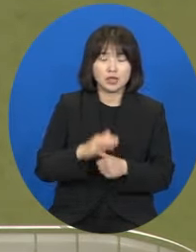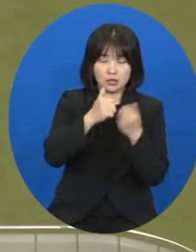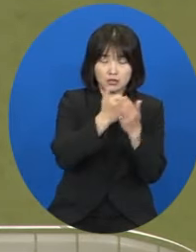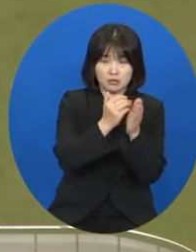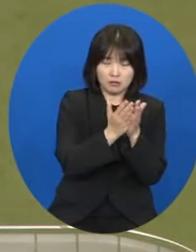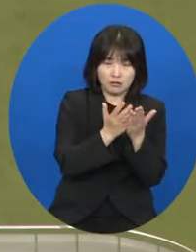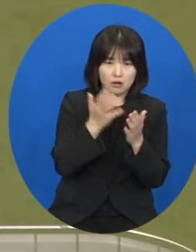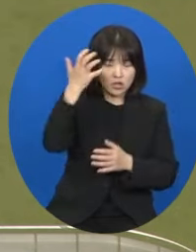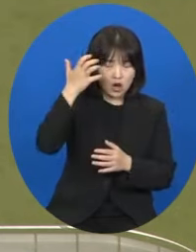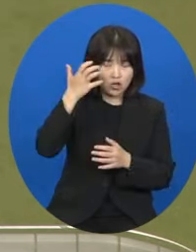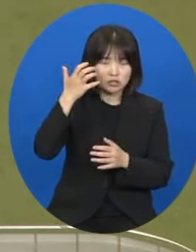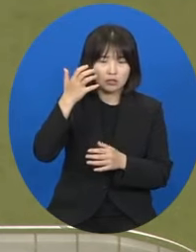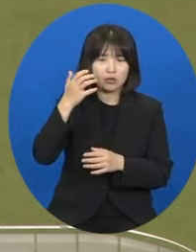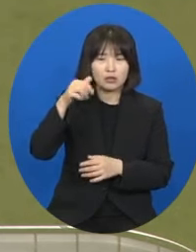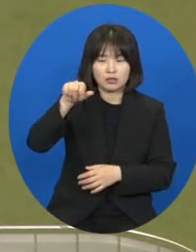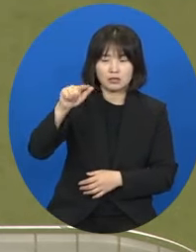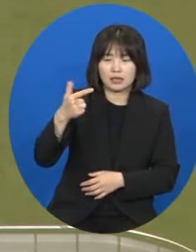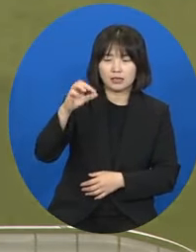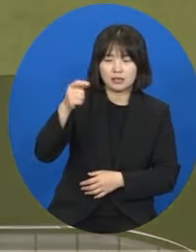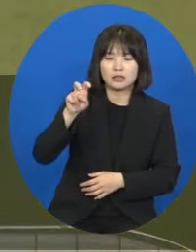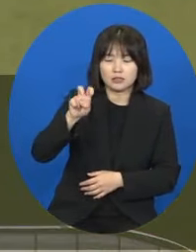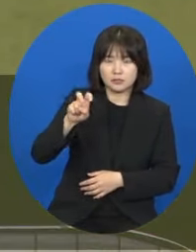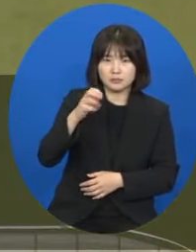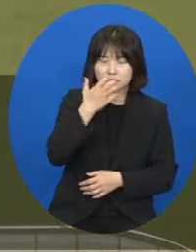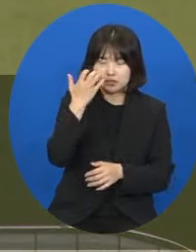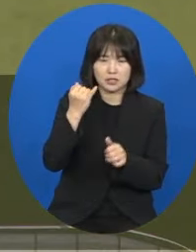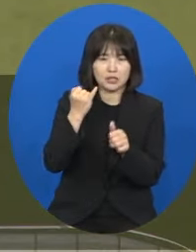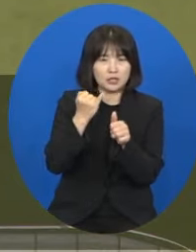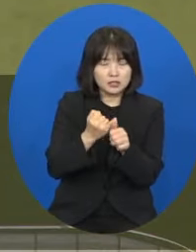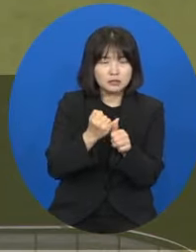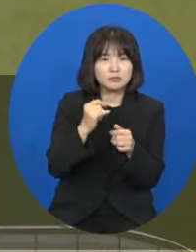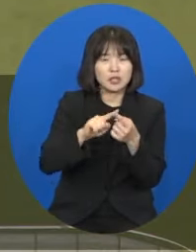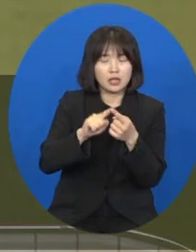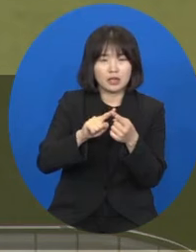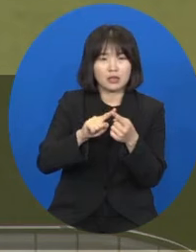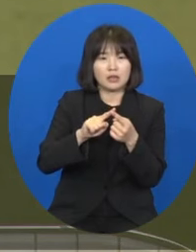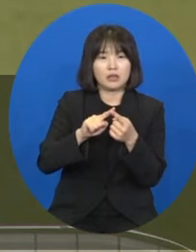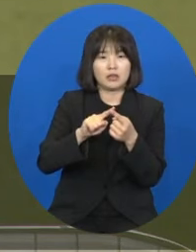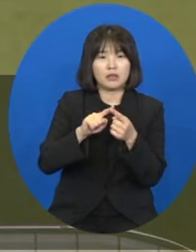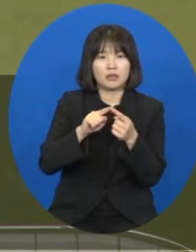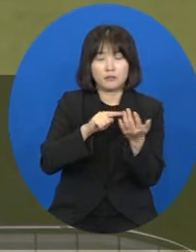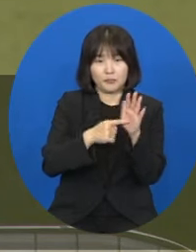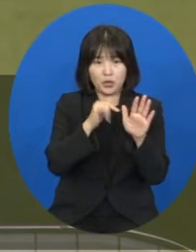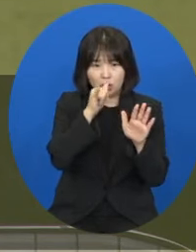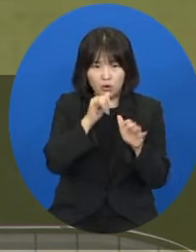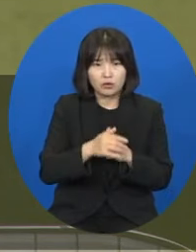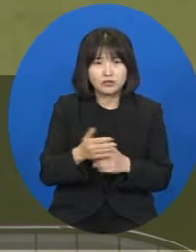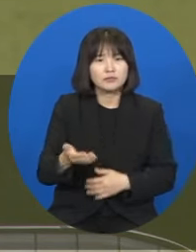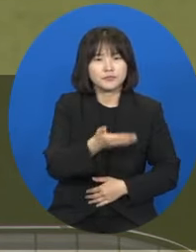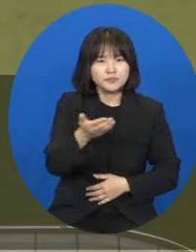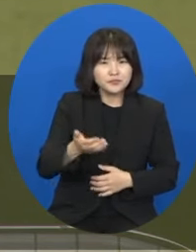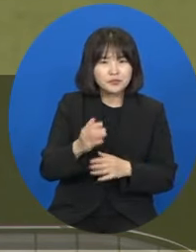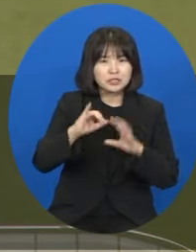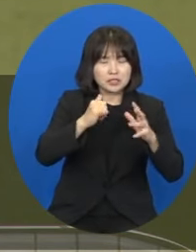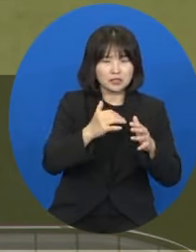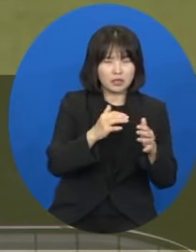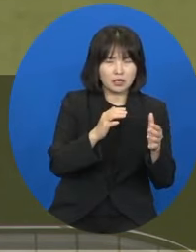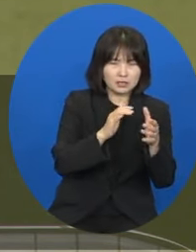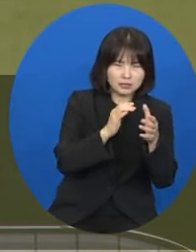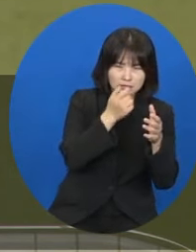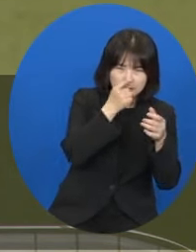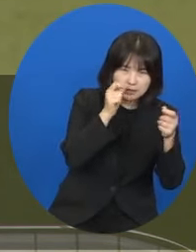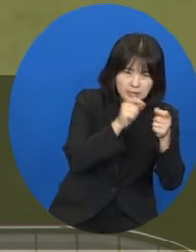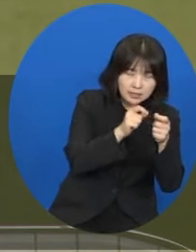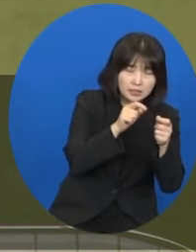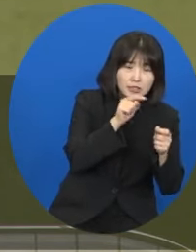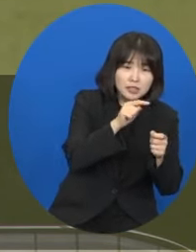간음이 무엇인가를 얘기하죠. 야고보서 4장 4절입니다 간음하는 사람들이요, 세상과 벗함이 하나님과 등지는